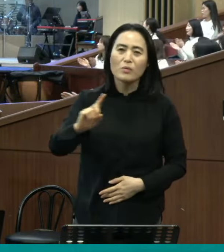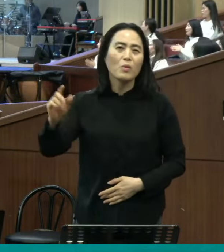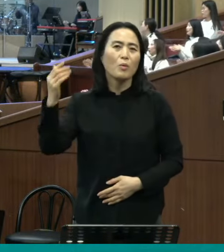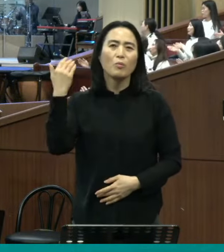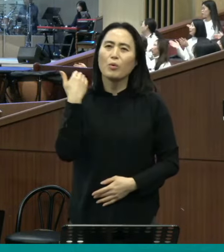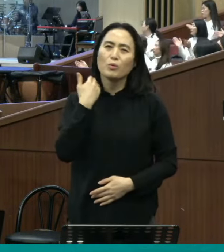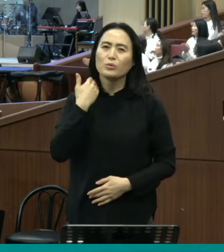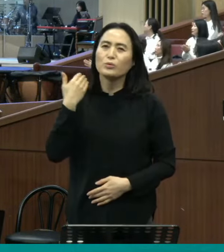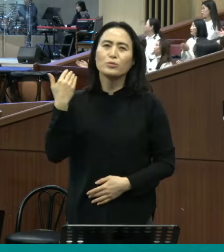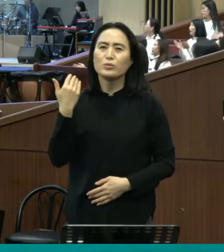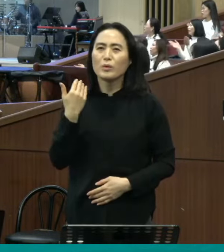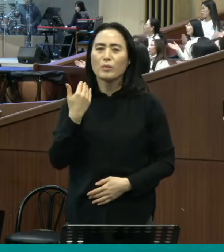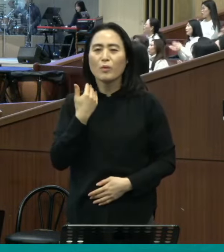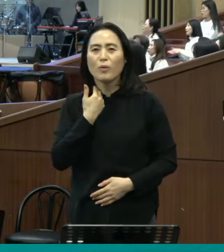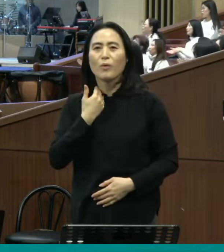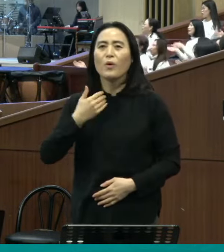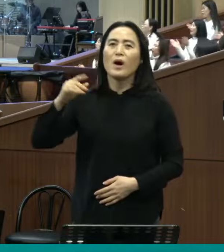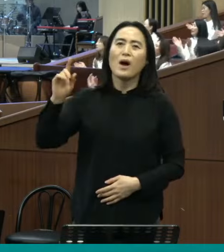아무것도 볼 수